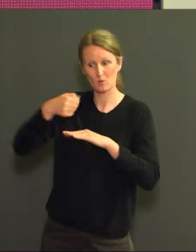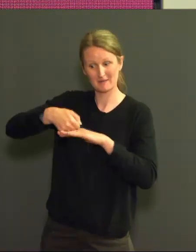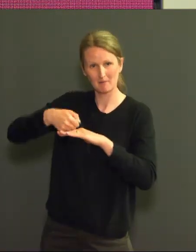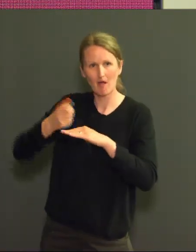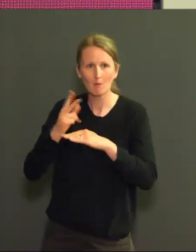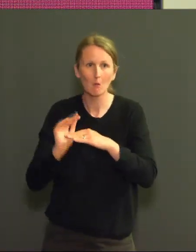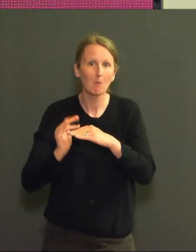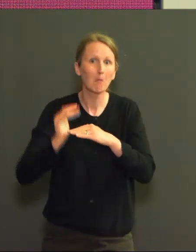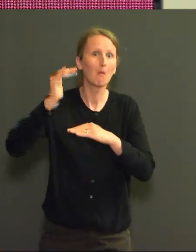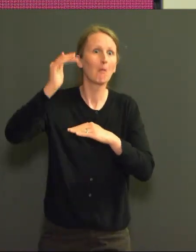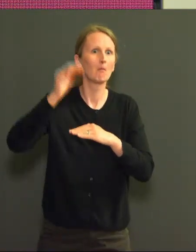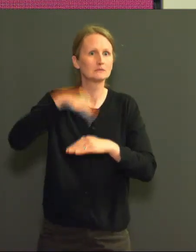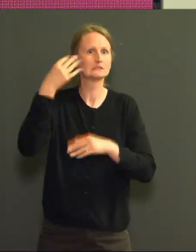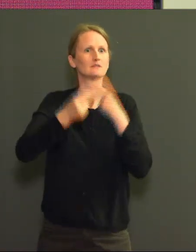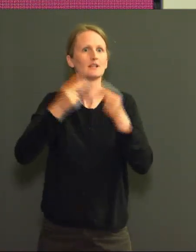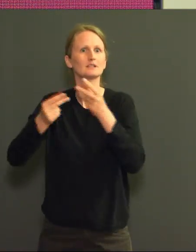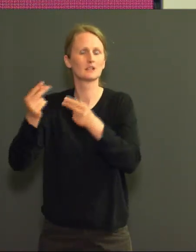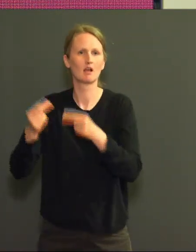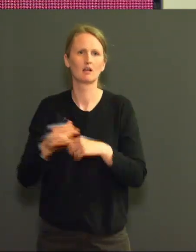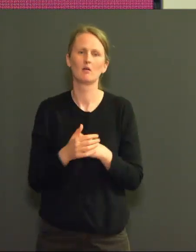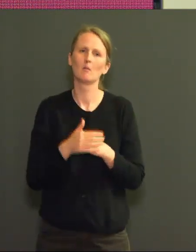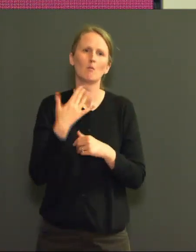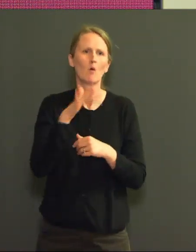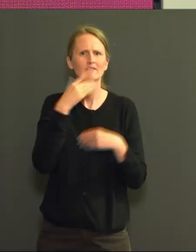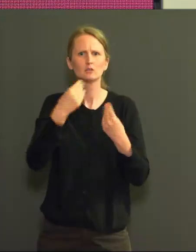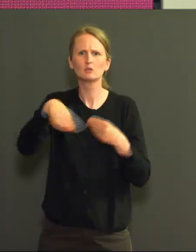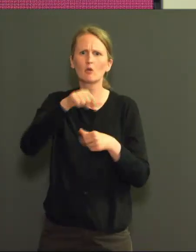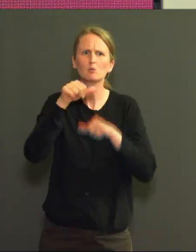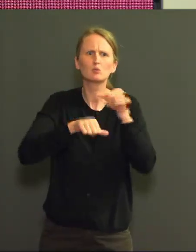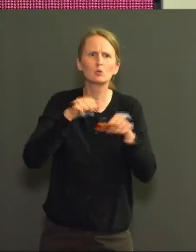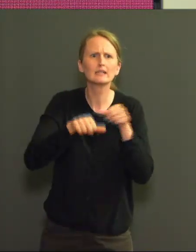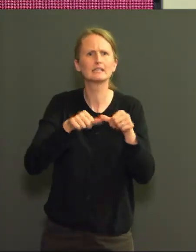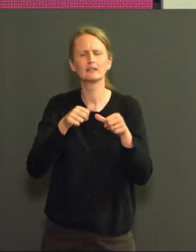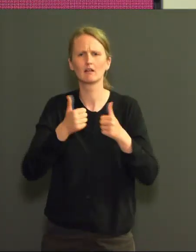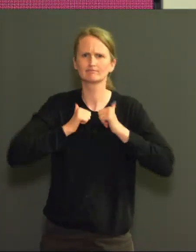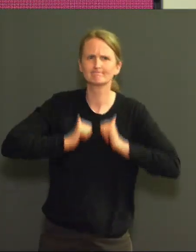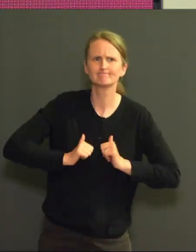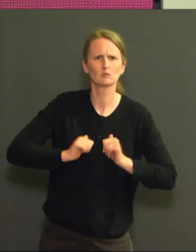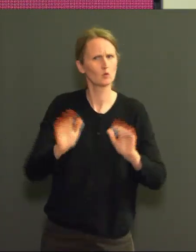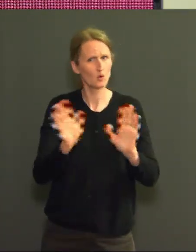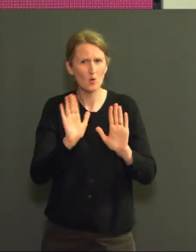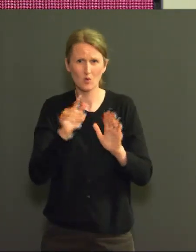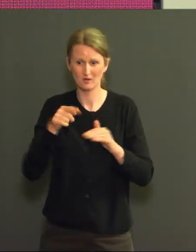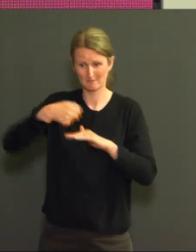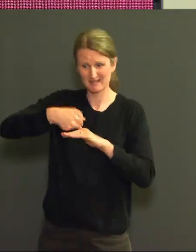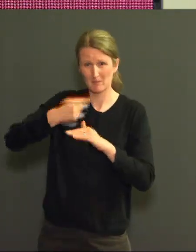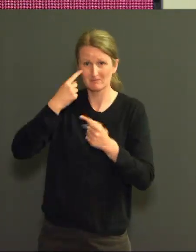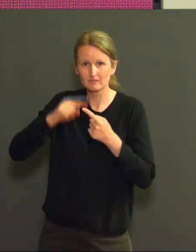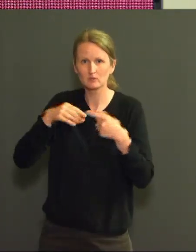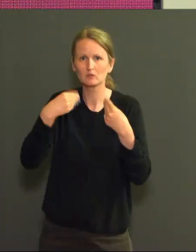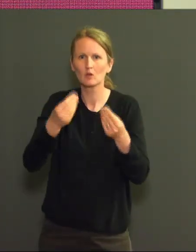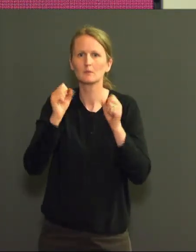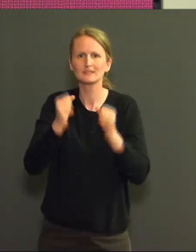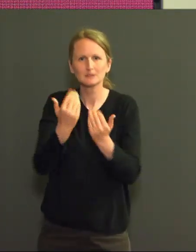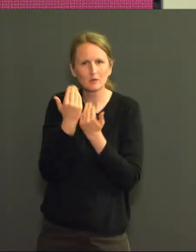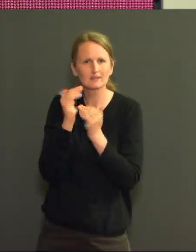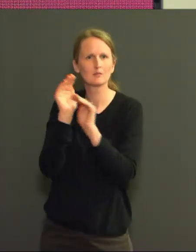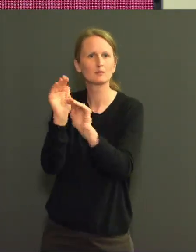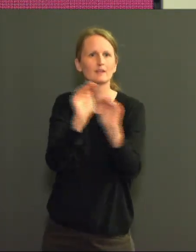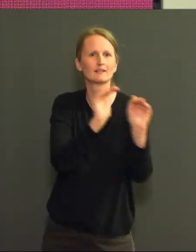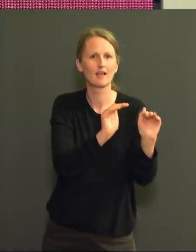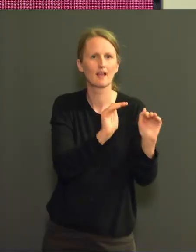être protégé, pour soi, et on l'a fait pour les autres. Et donc ça doit être une dynamique qui ne doit pas être dans une visée d'un chiffre bien